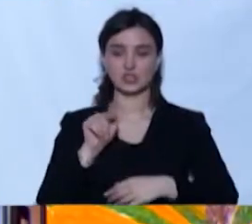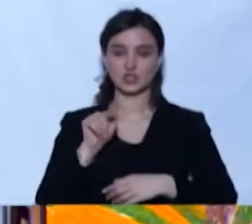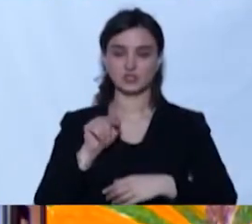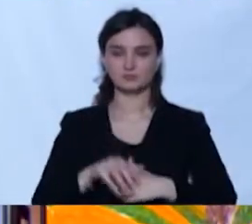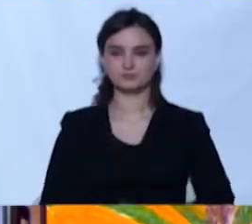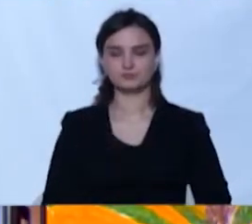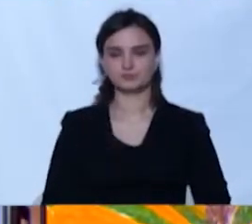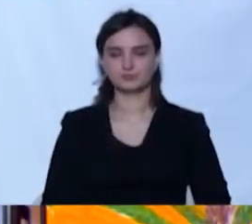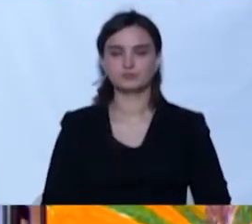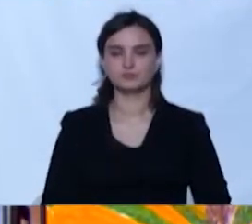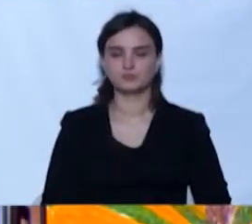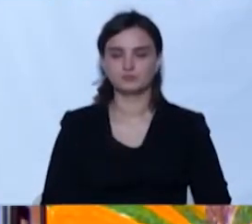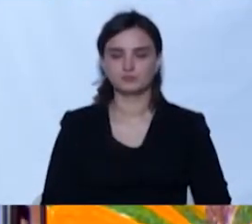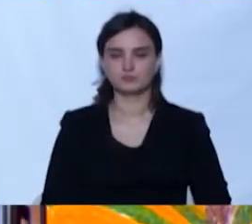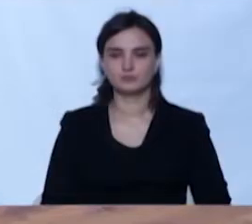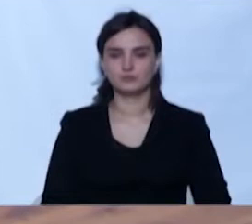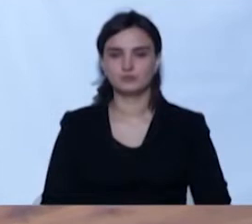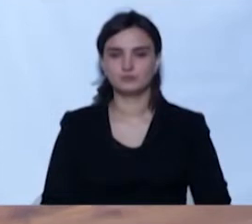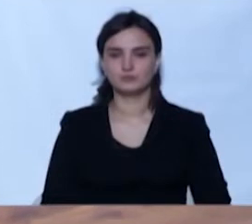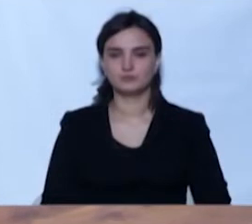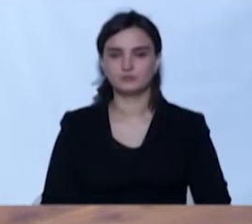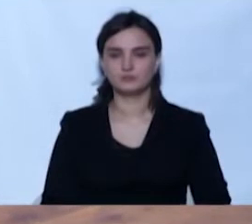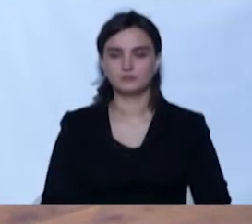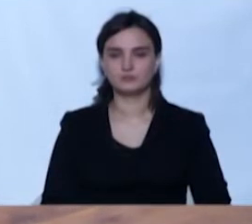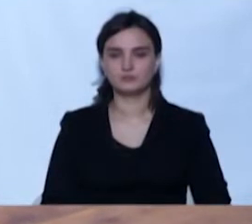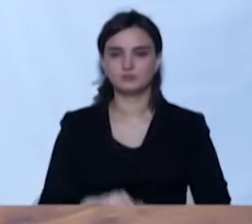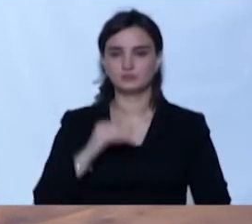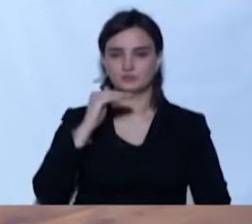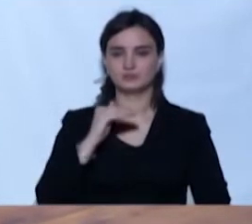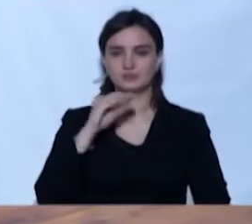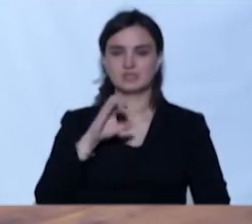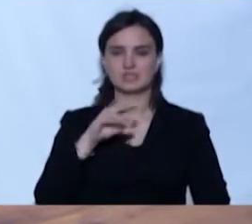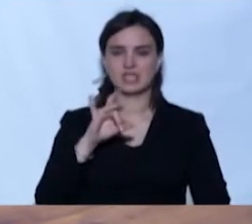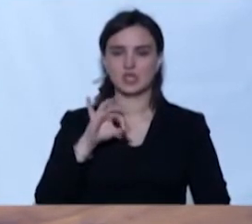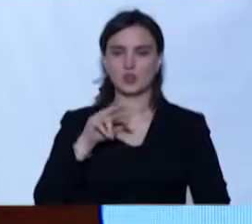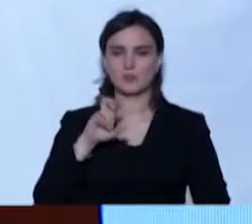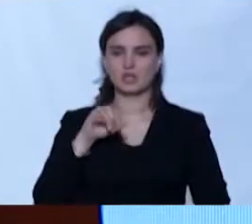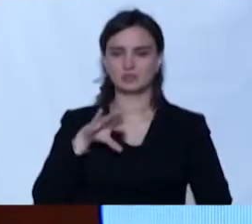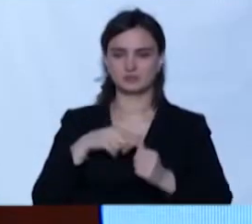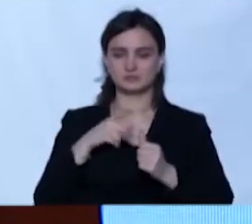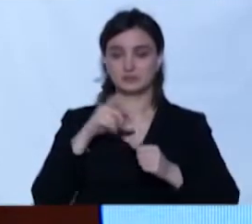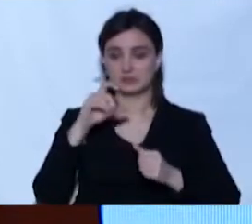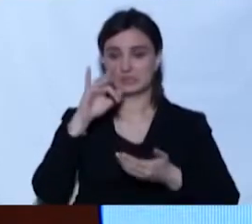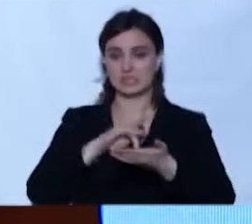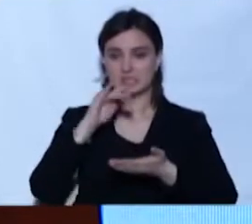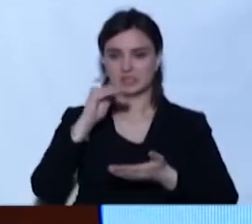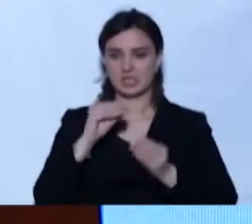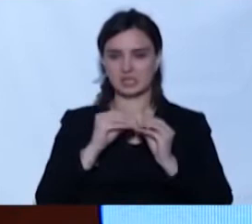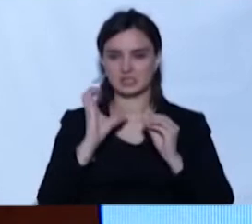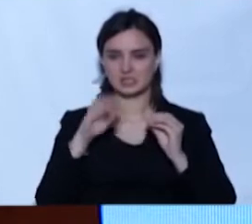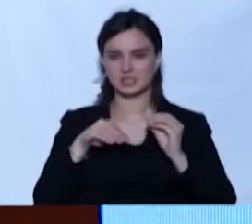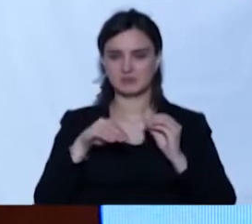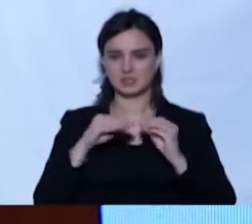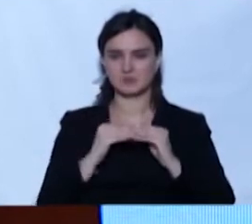ქვედა ნაწილის სტერეობატი ქვია ამ ნაწილს, ნაწილის ცენტრი 10 სანტიმეტრით მაღალია